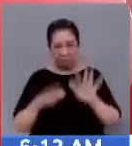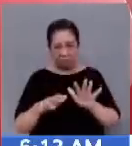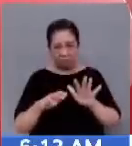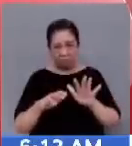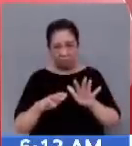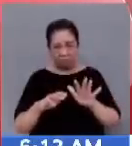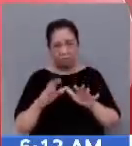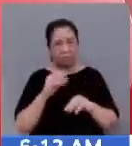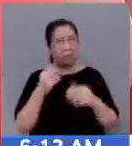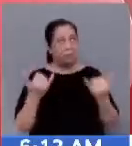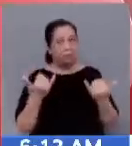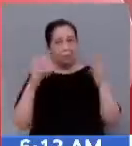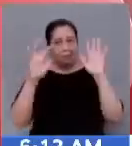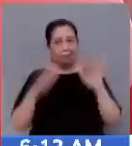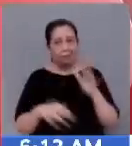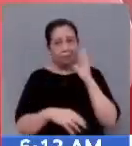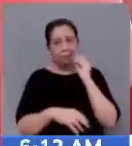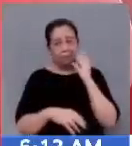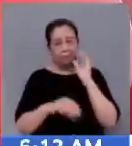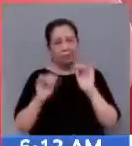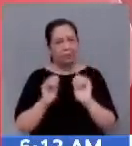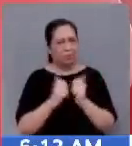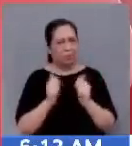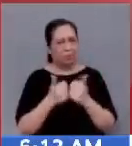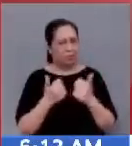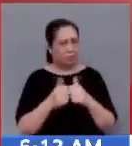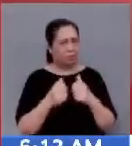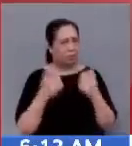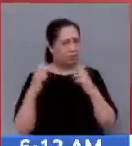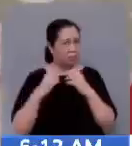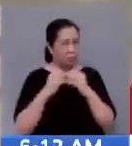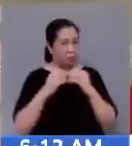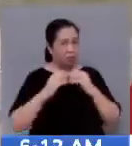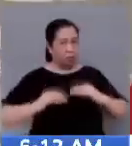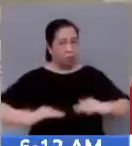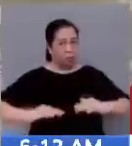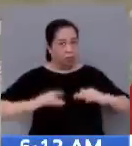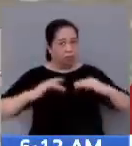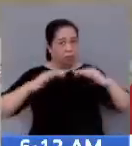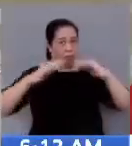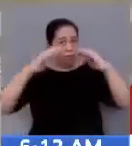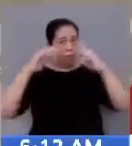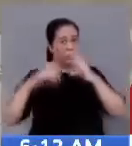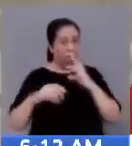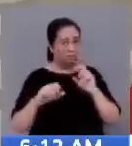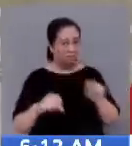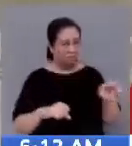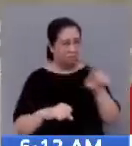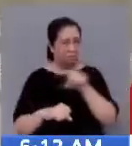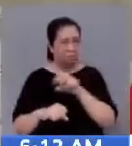tag-ulan na nga po. So paano po 'yon? Inaasahan pa pong mas tataas pa po yung tubig. Kakayanin po ba ng